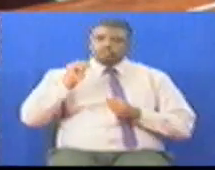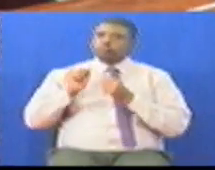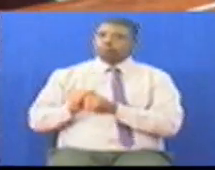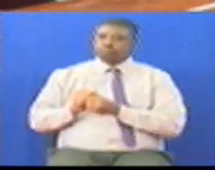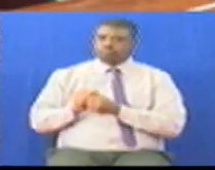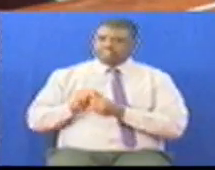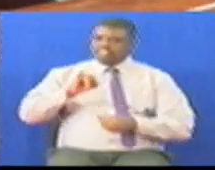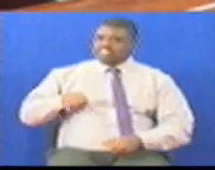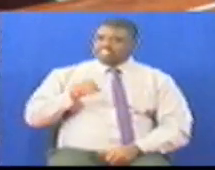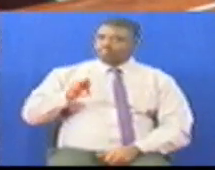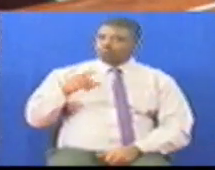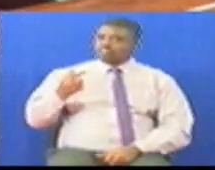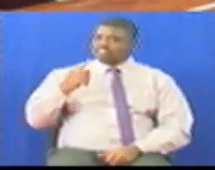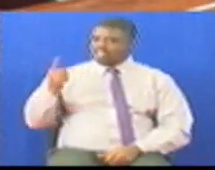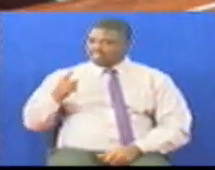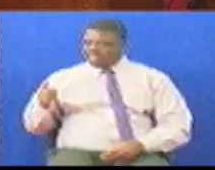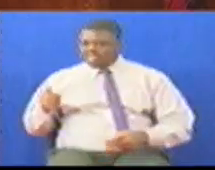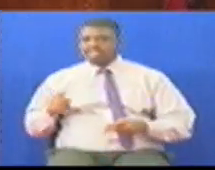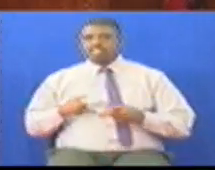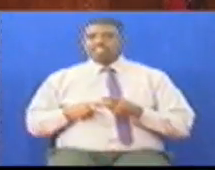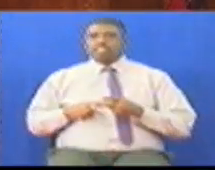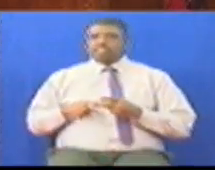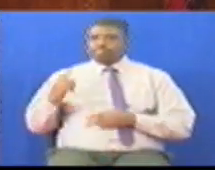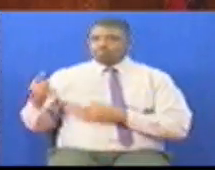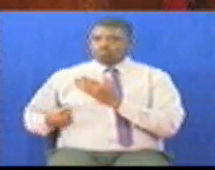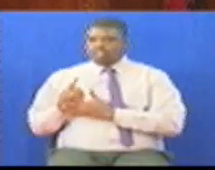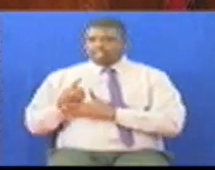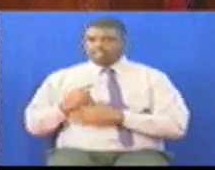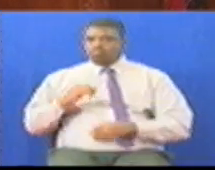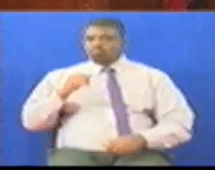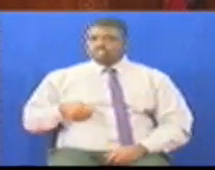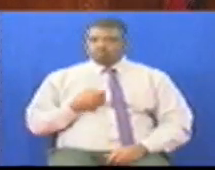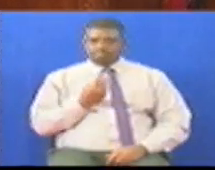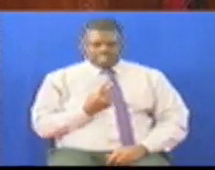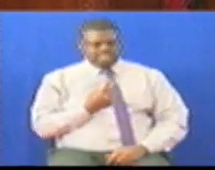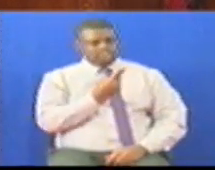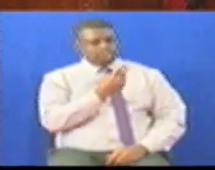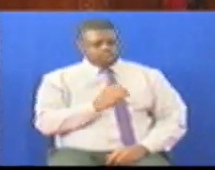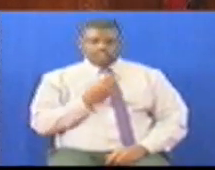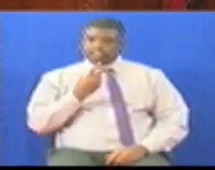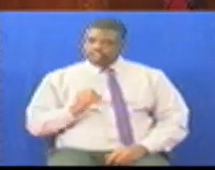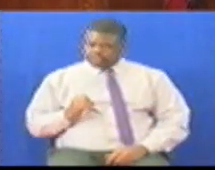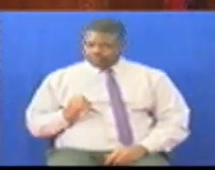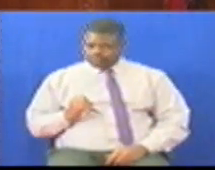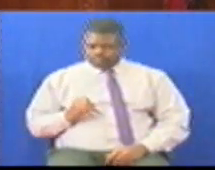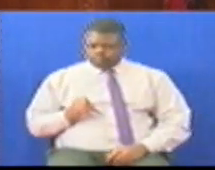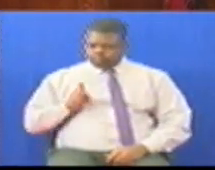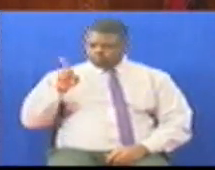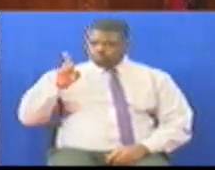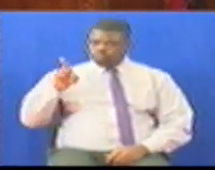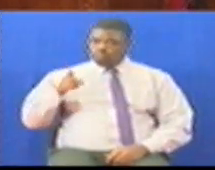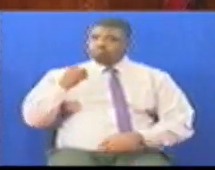wananchi wa Tanzania vilivyotokea mwezi Februari 2020 Msata mkoani